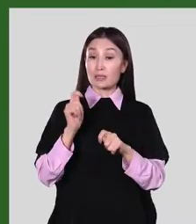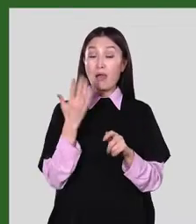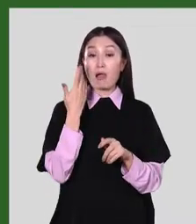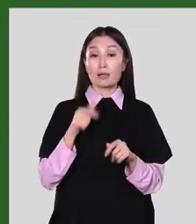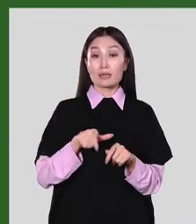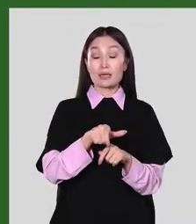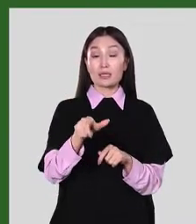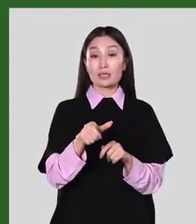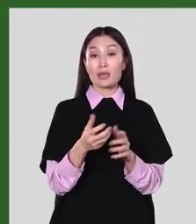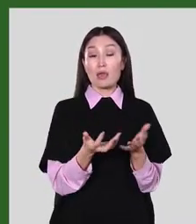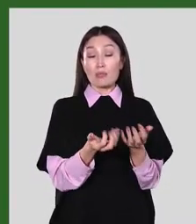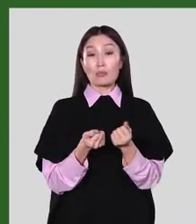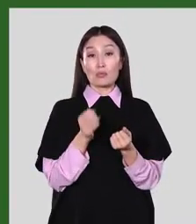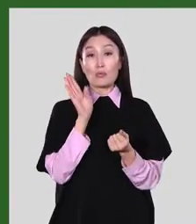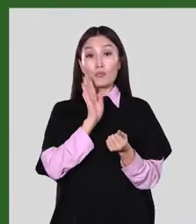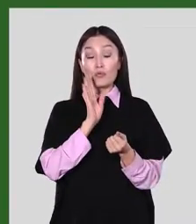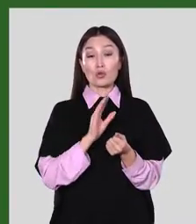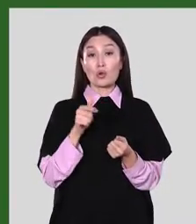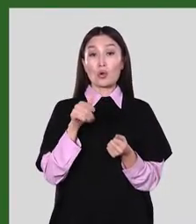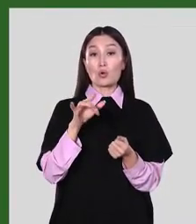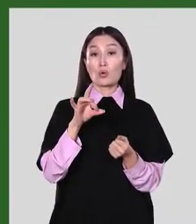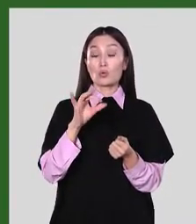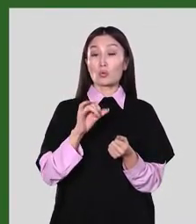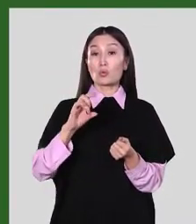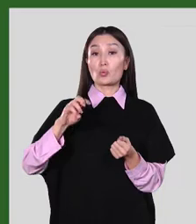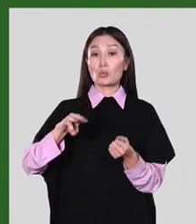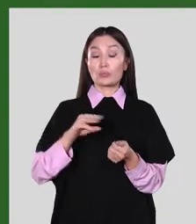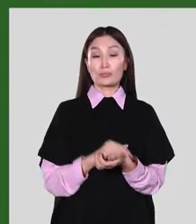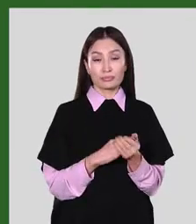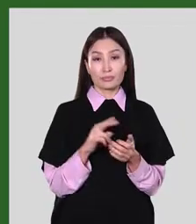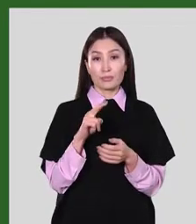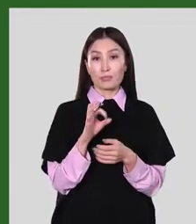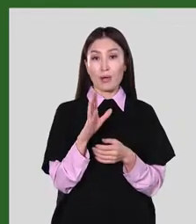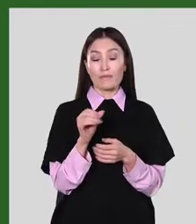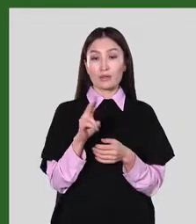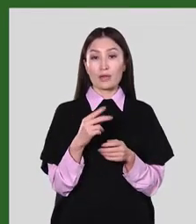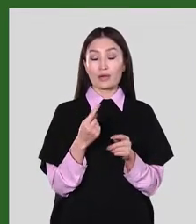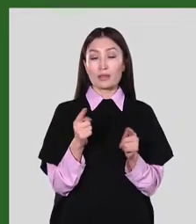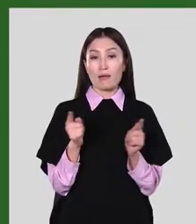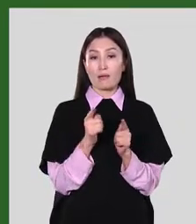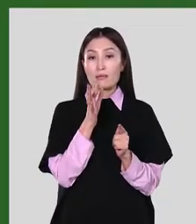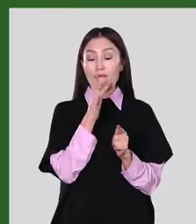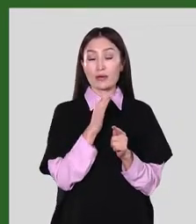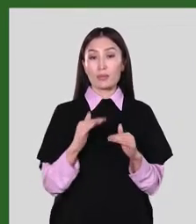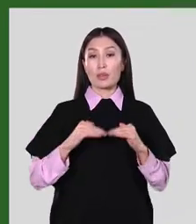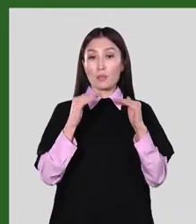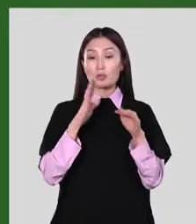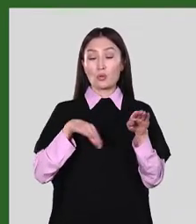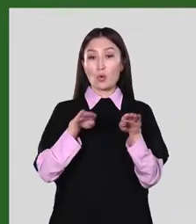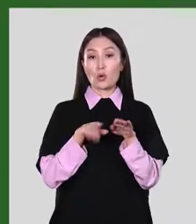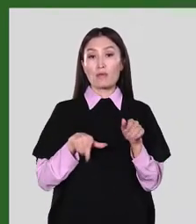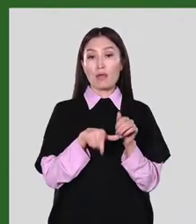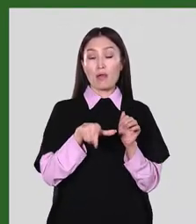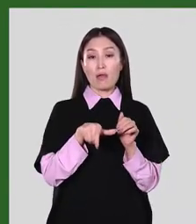река питается преимущественно грунтовыми водами паводок это кратковременный подъем уровня воды в